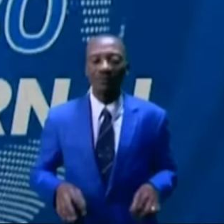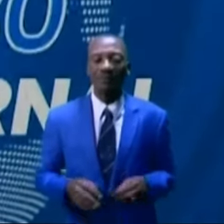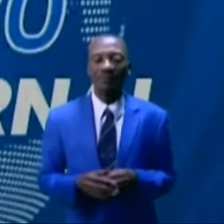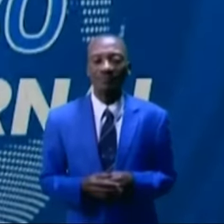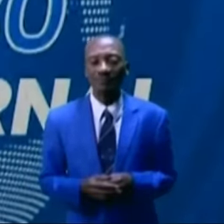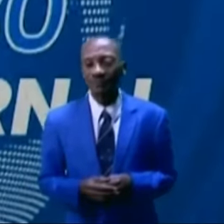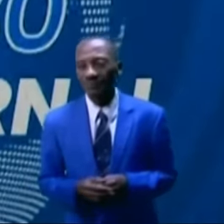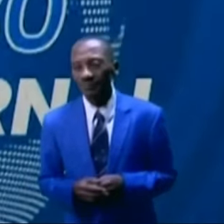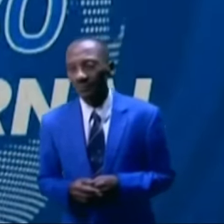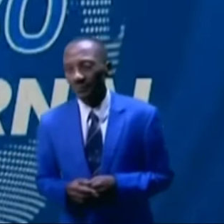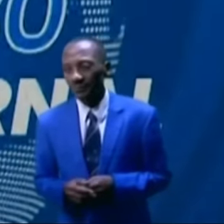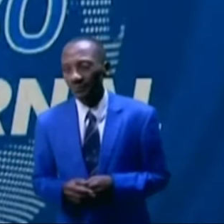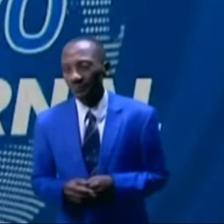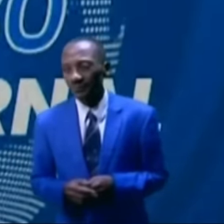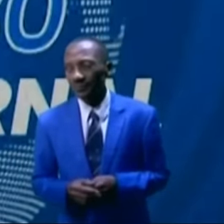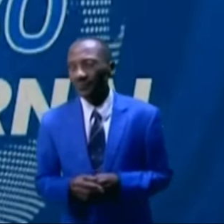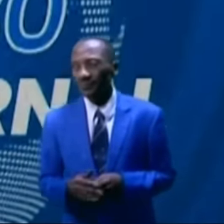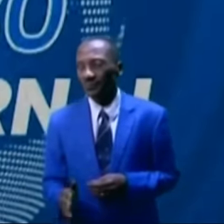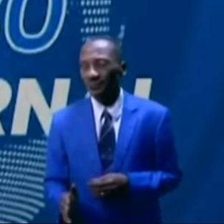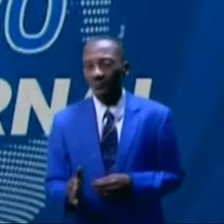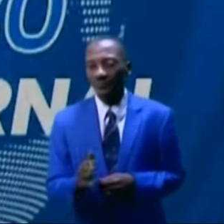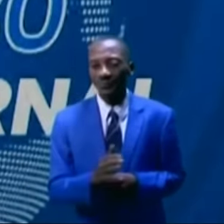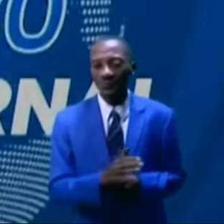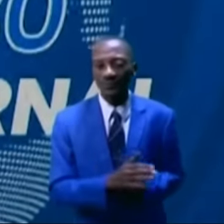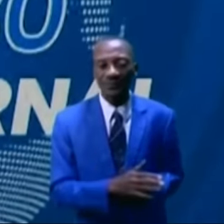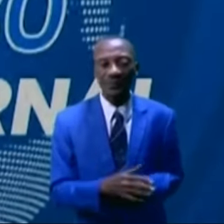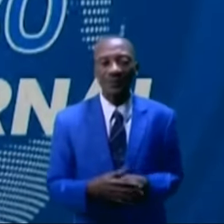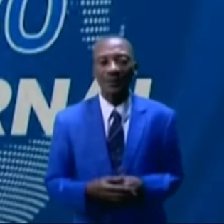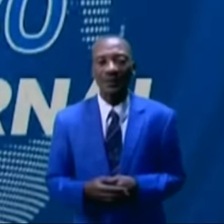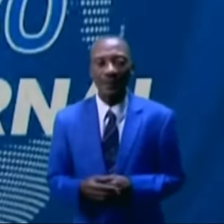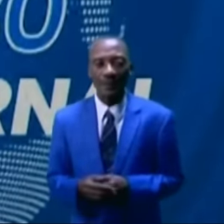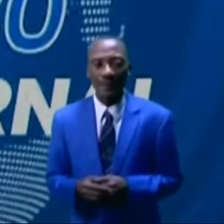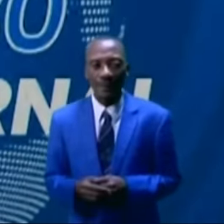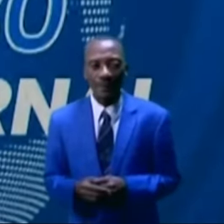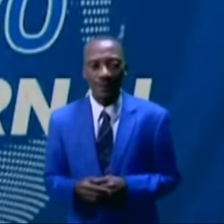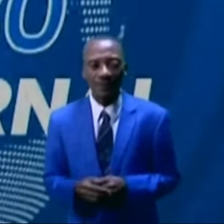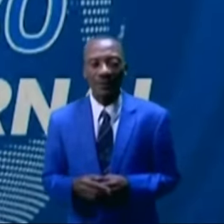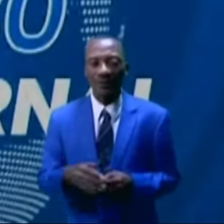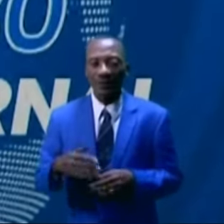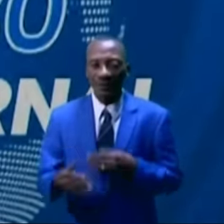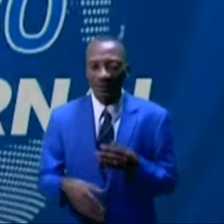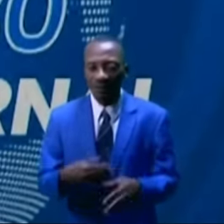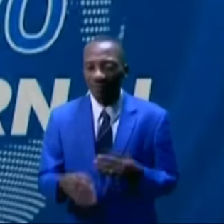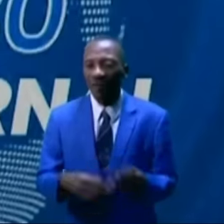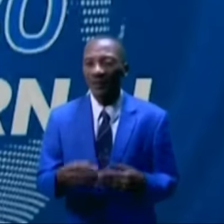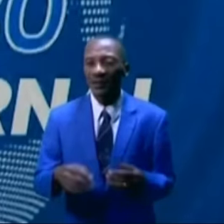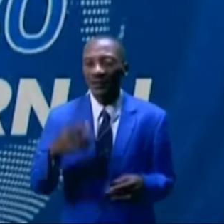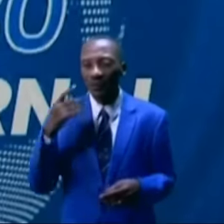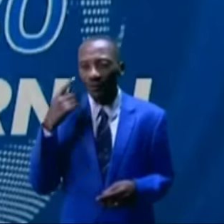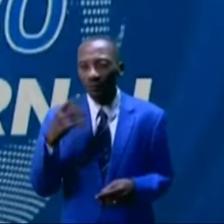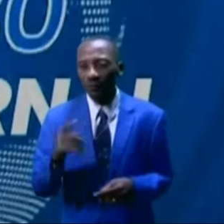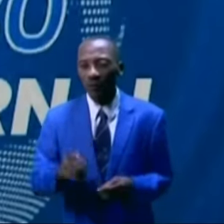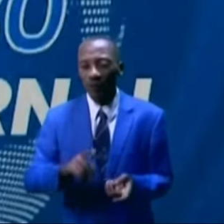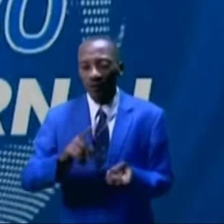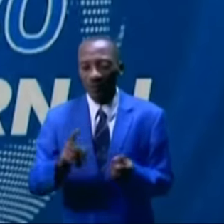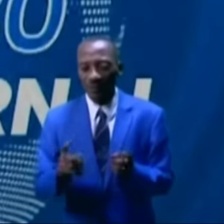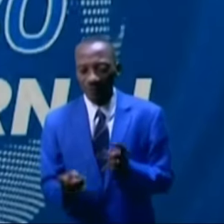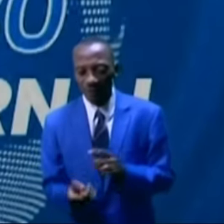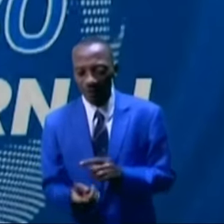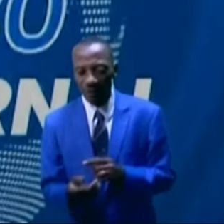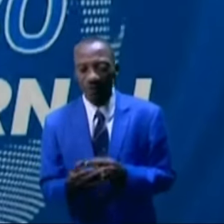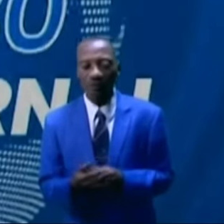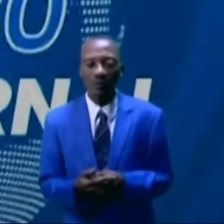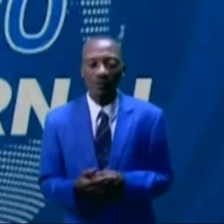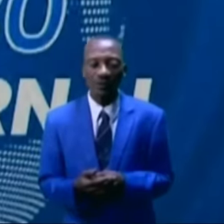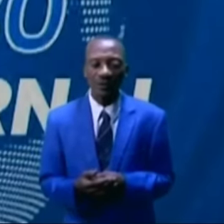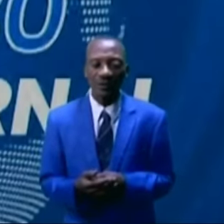Autre activité, c'est le démarrage hier jeudi ici dans la capitale de travaux d'amélioration du cadrage du rapport de l'initiative pour la transparence